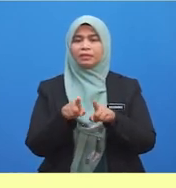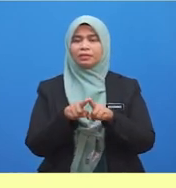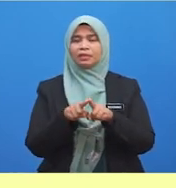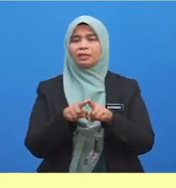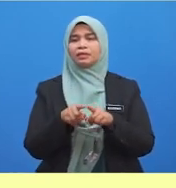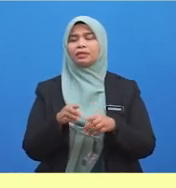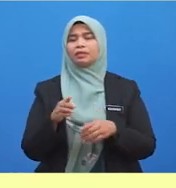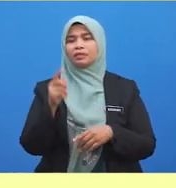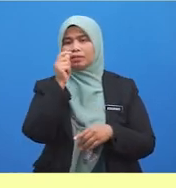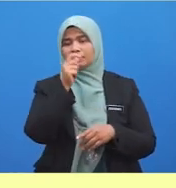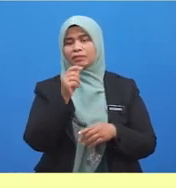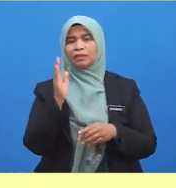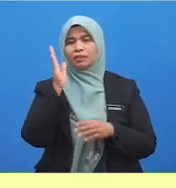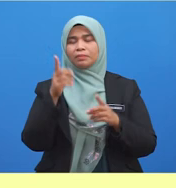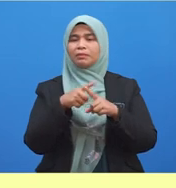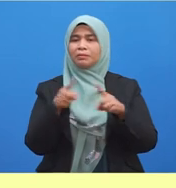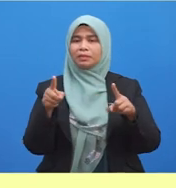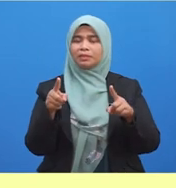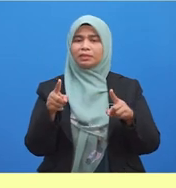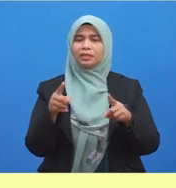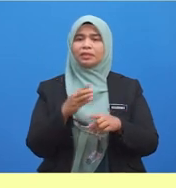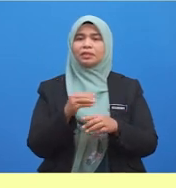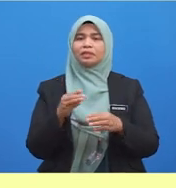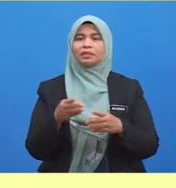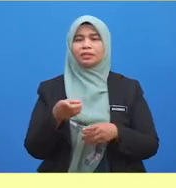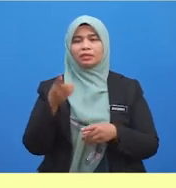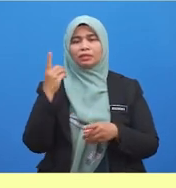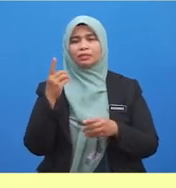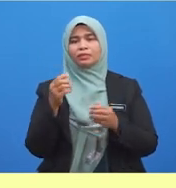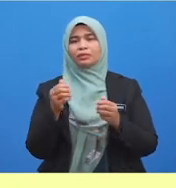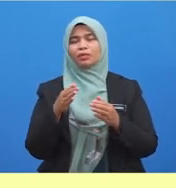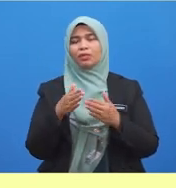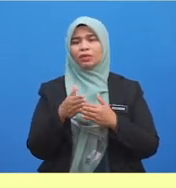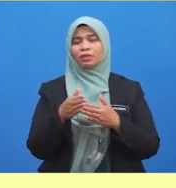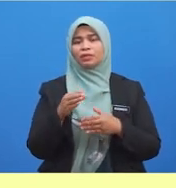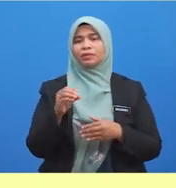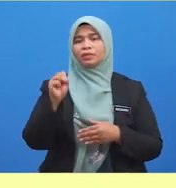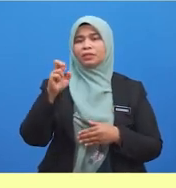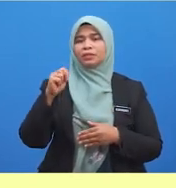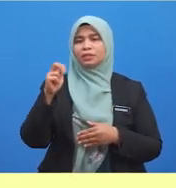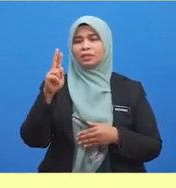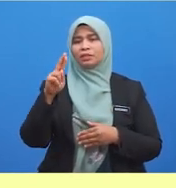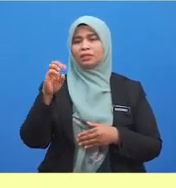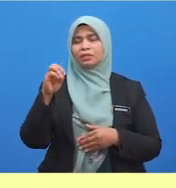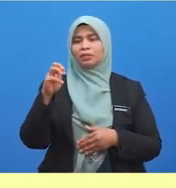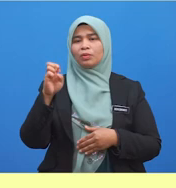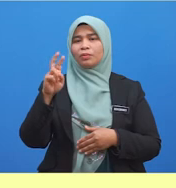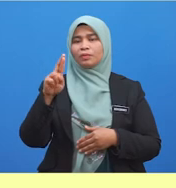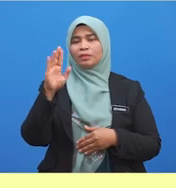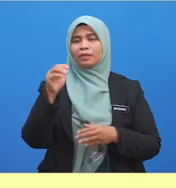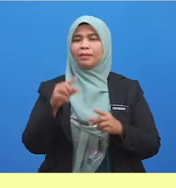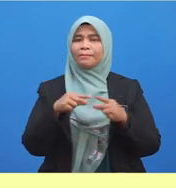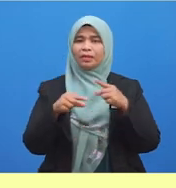Pasangan kromatid kembar berpisah dengan didahului oleh sentroma yang